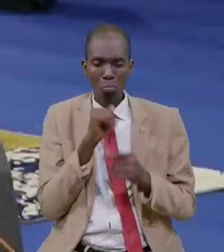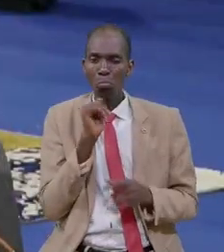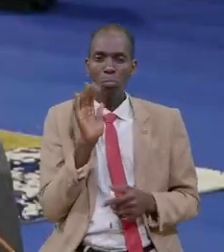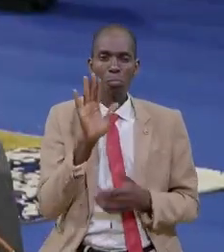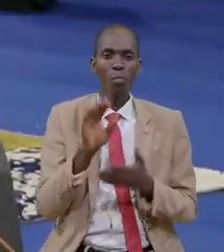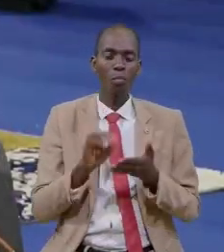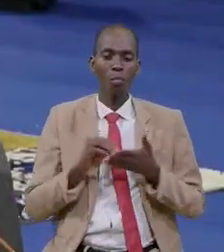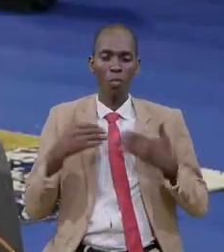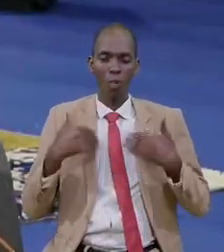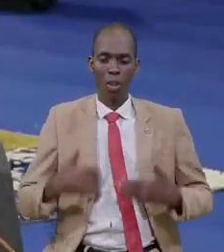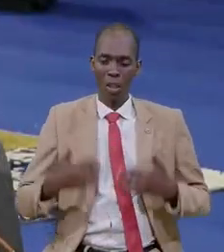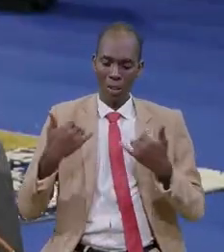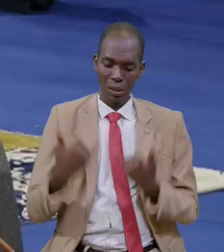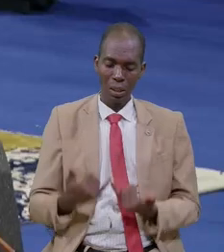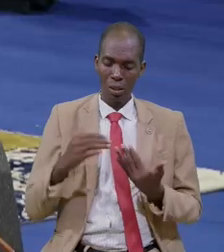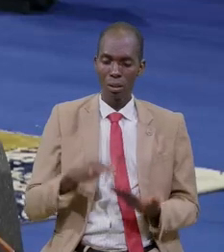usé,